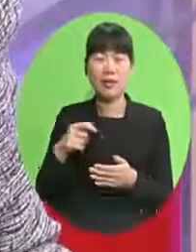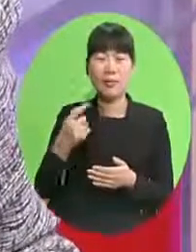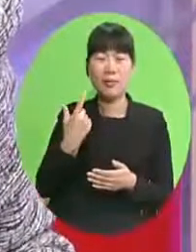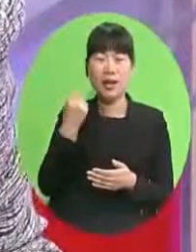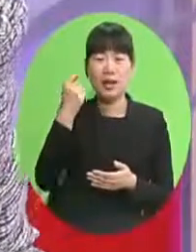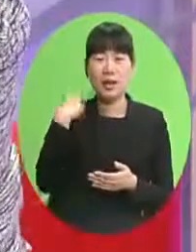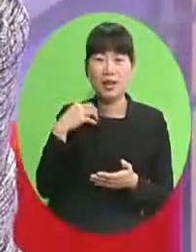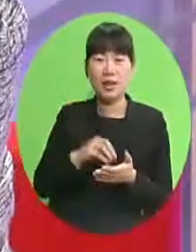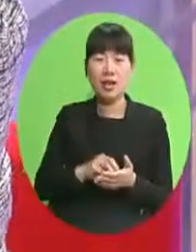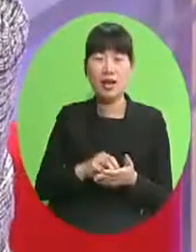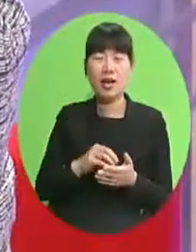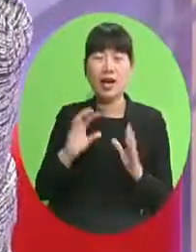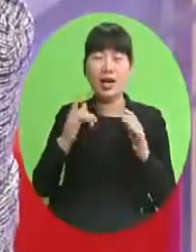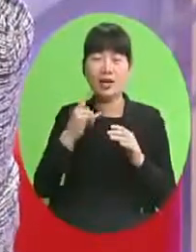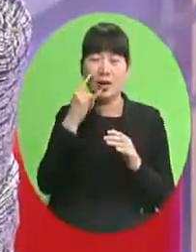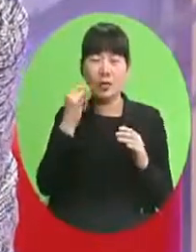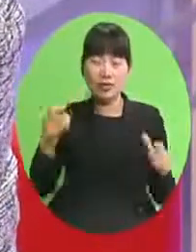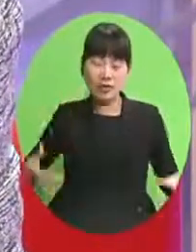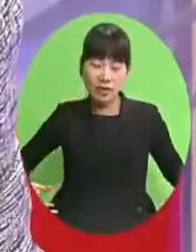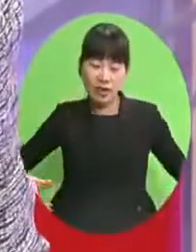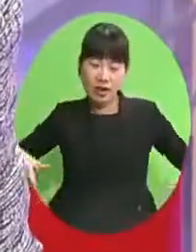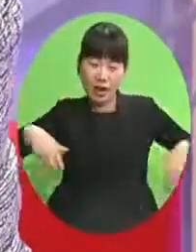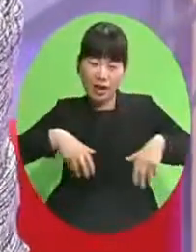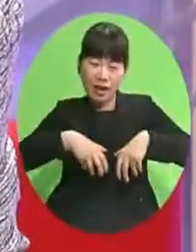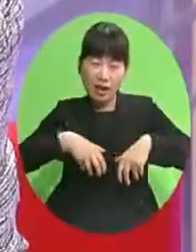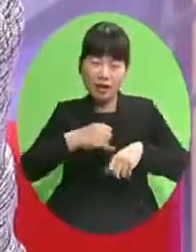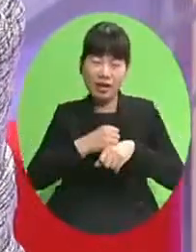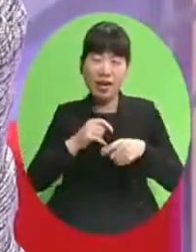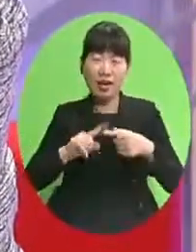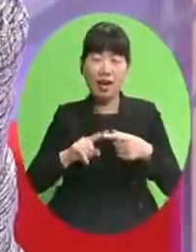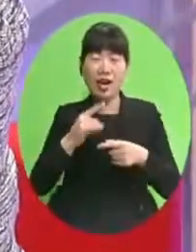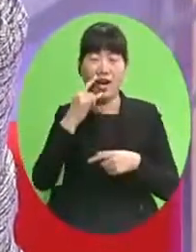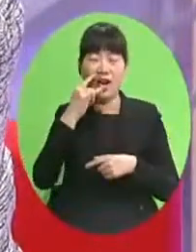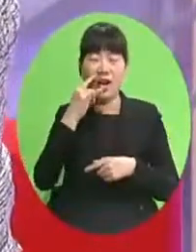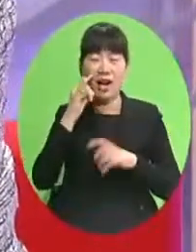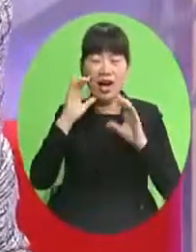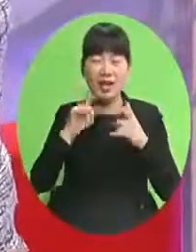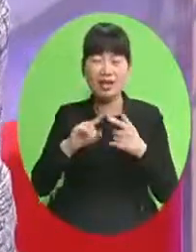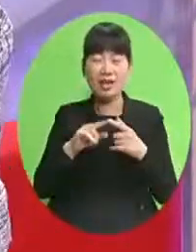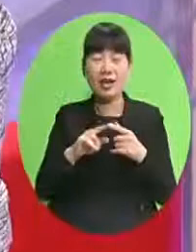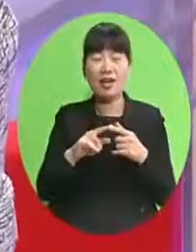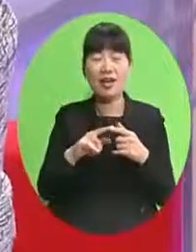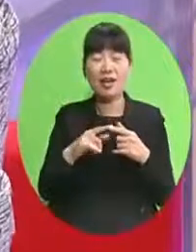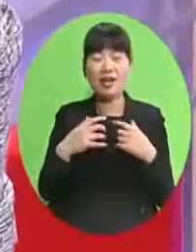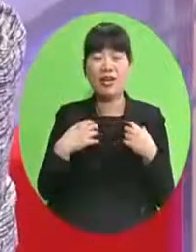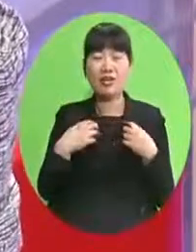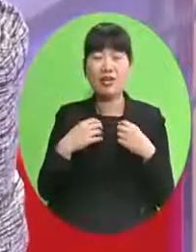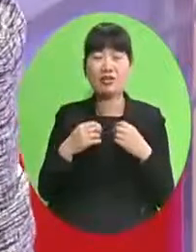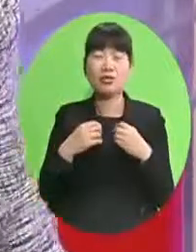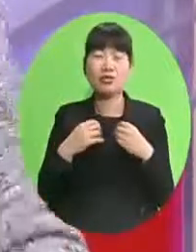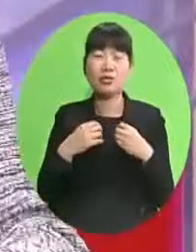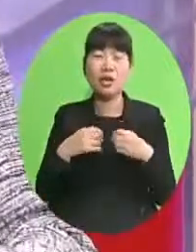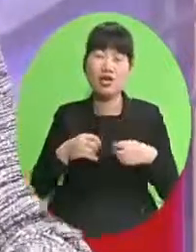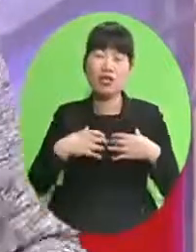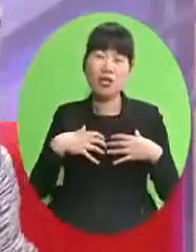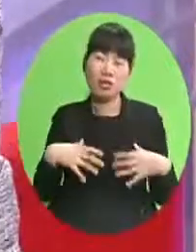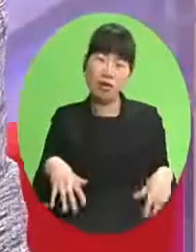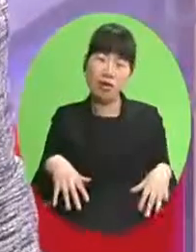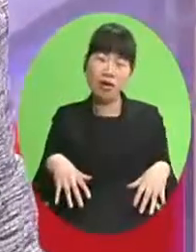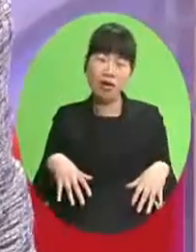아이 포대기로 업어보신 분 다 경험하실 텐데 네. 아이 헐렁하게 업으면 아이들이 더 치대고 잠도 그렇죠. 못 자요. 네. 좀